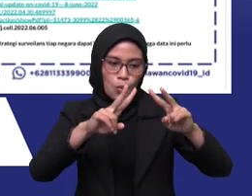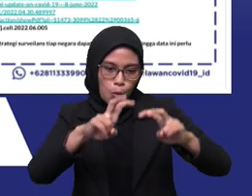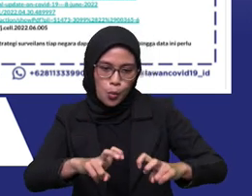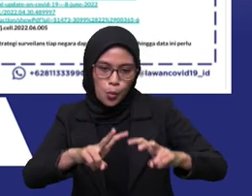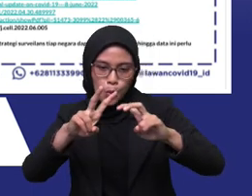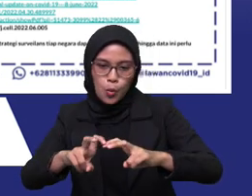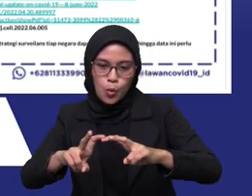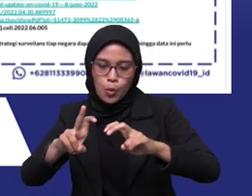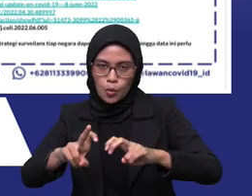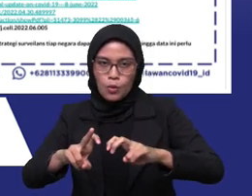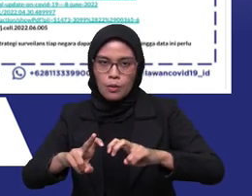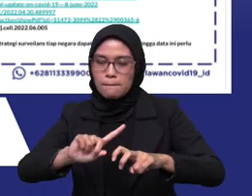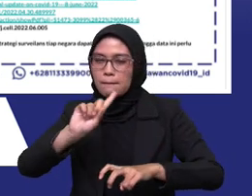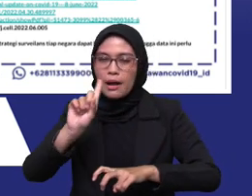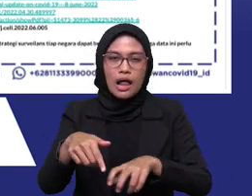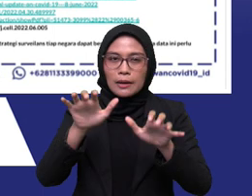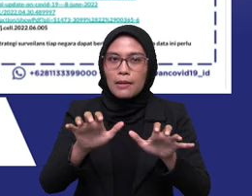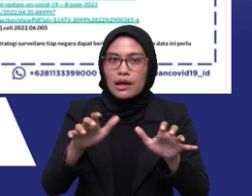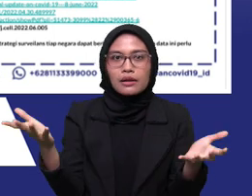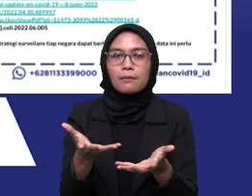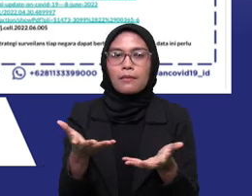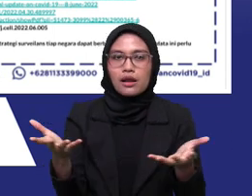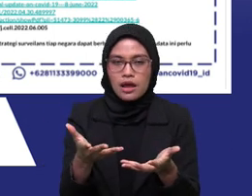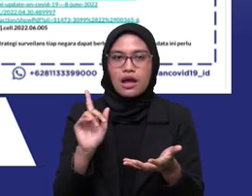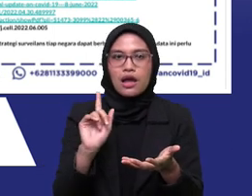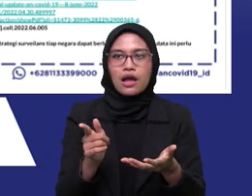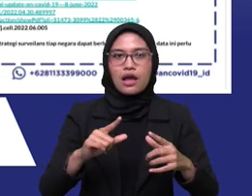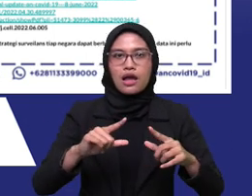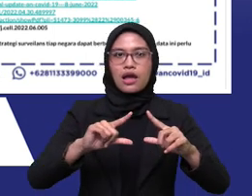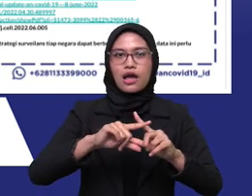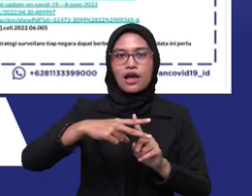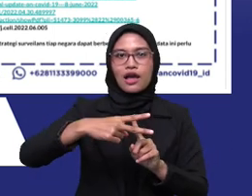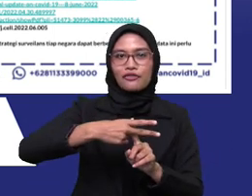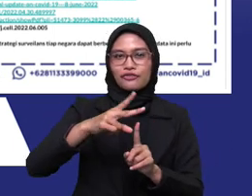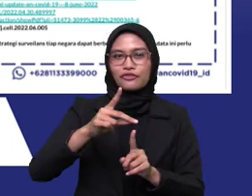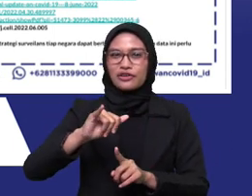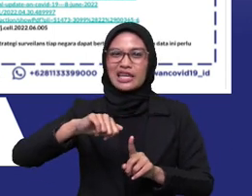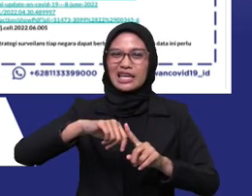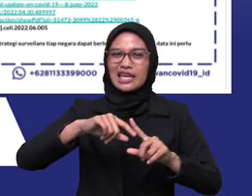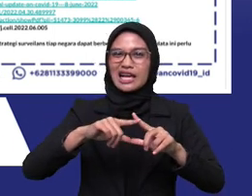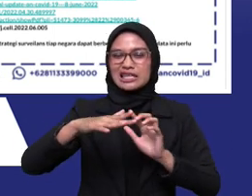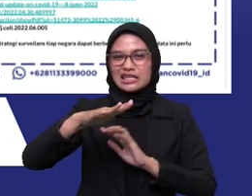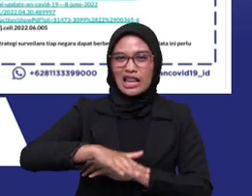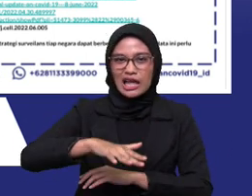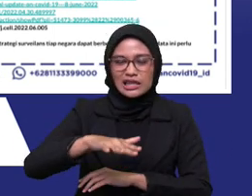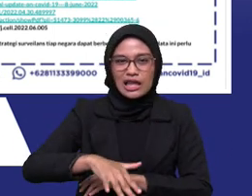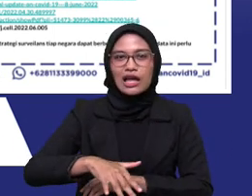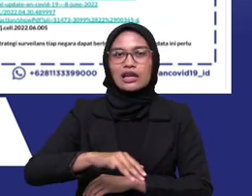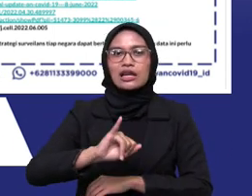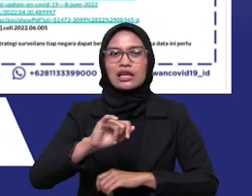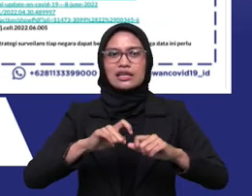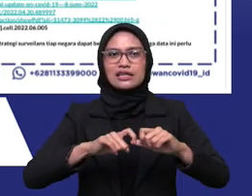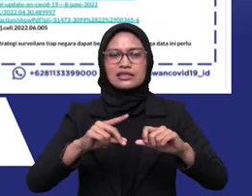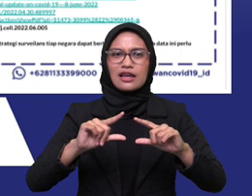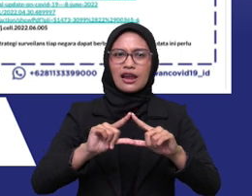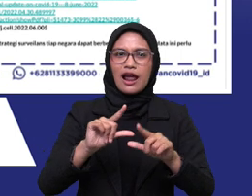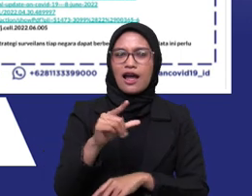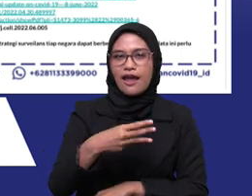di Afrika Selatan kemudian Amerika Serikat Inggris dan Mark dan Israel Hai